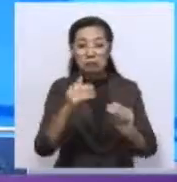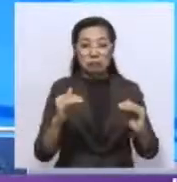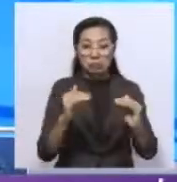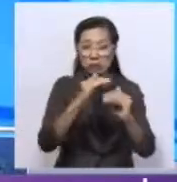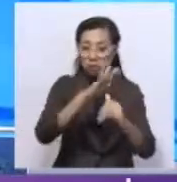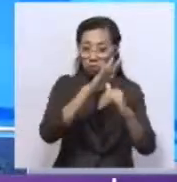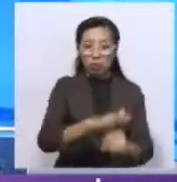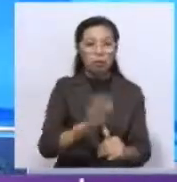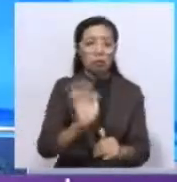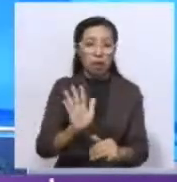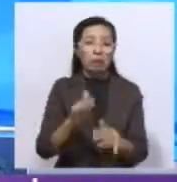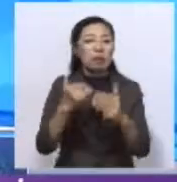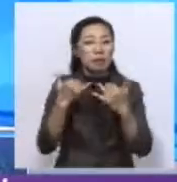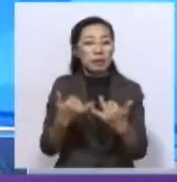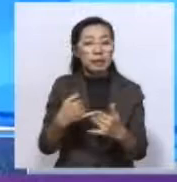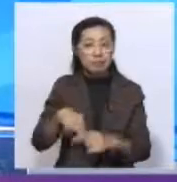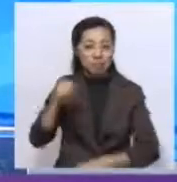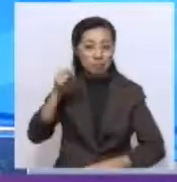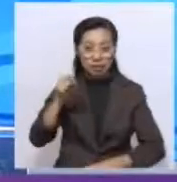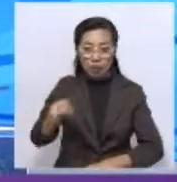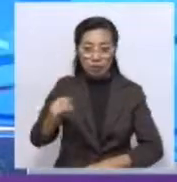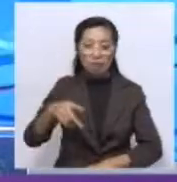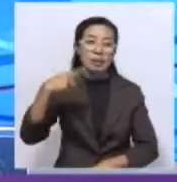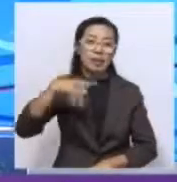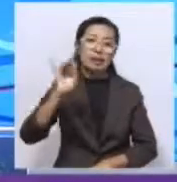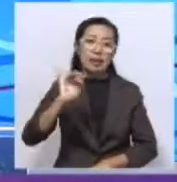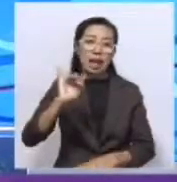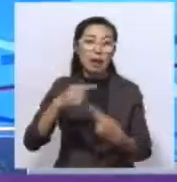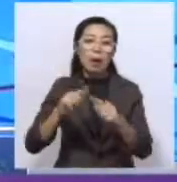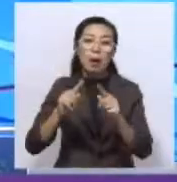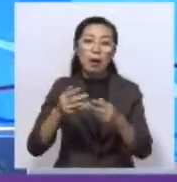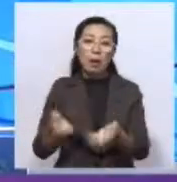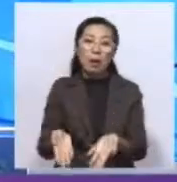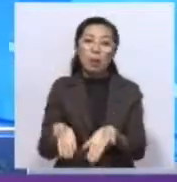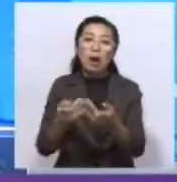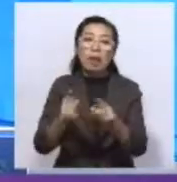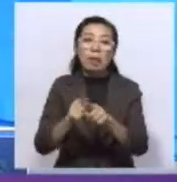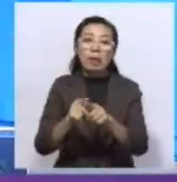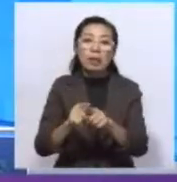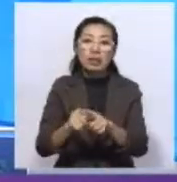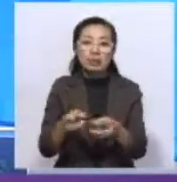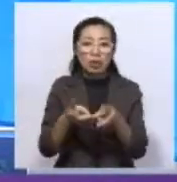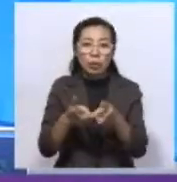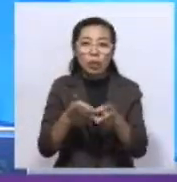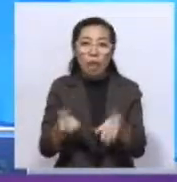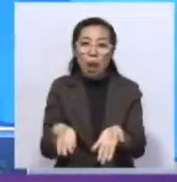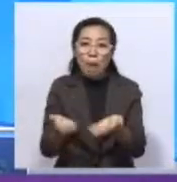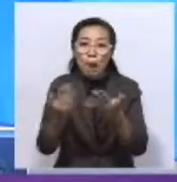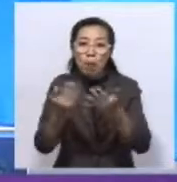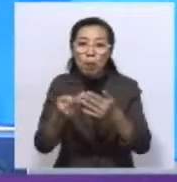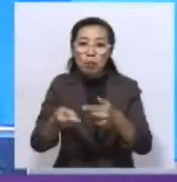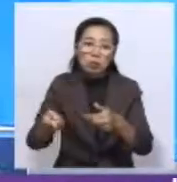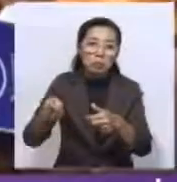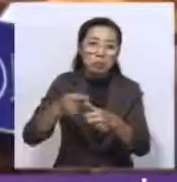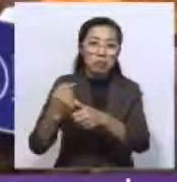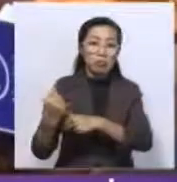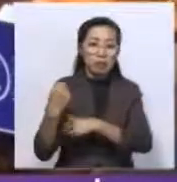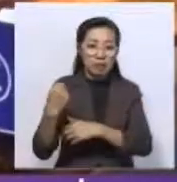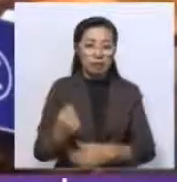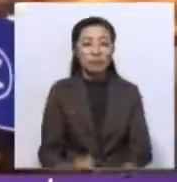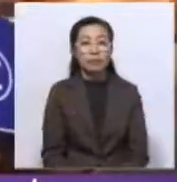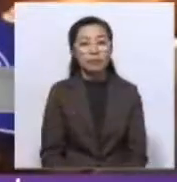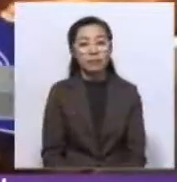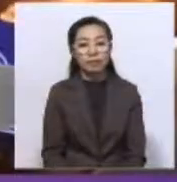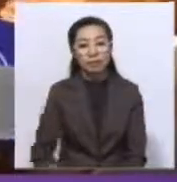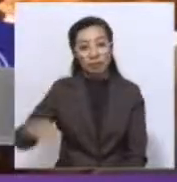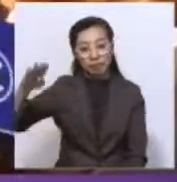โดยขณะนี้ค่ะยังไม่มีการสั่งการใดเป็นพิเศษเน้นใช้มาตรการจากเบาไปหาหนักค่ะพลตรีปิยพงษ์กลิ่นพันธุ์ผู้บัญชาการ